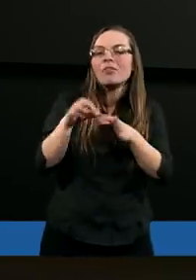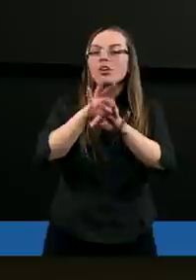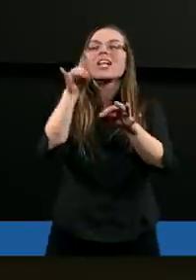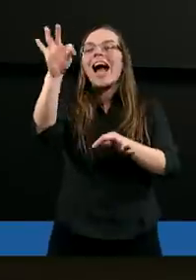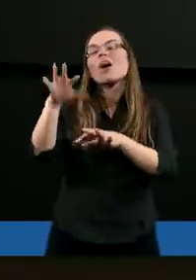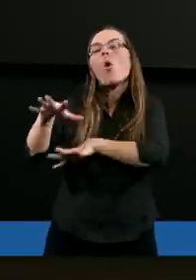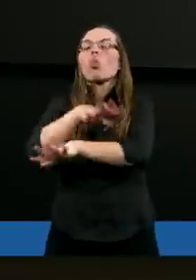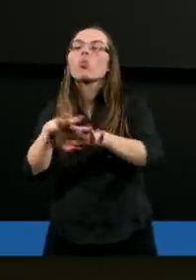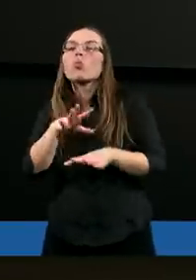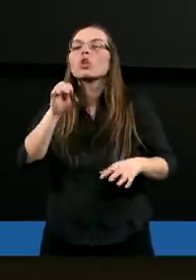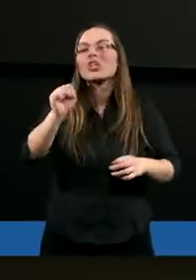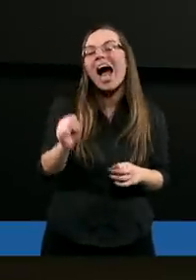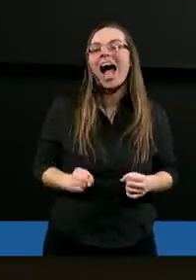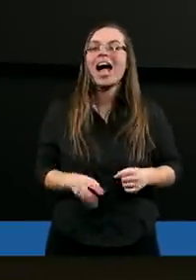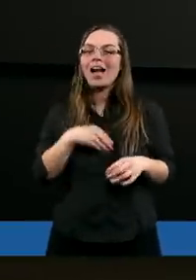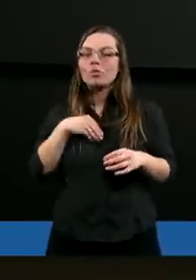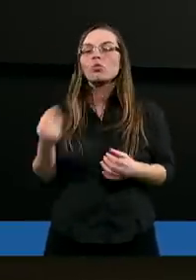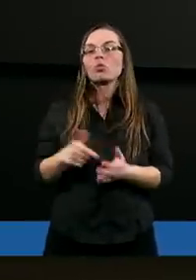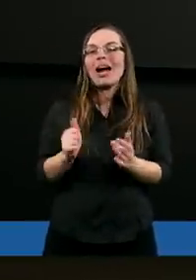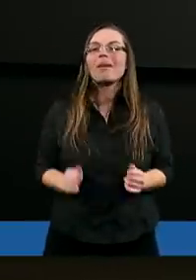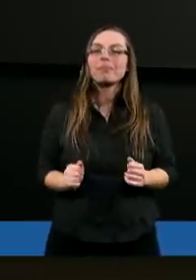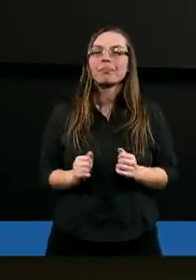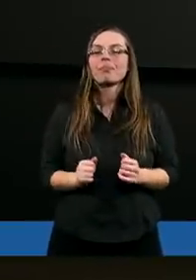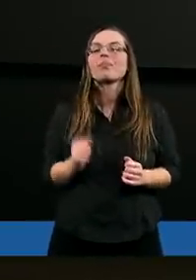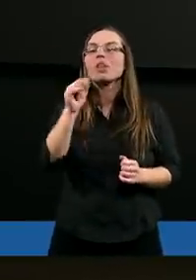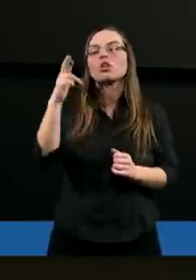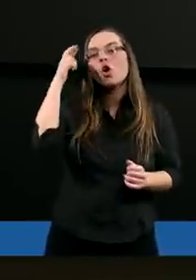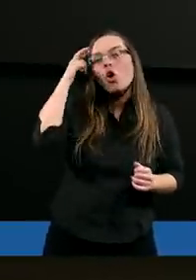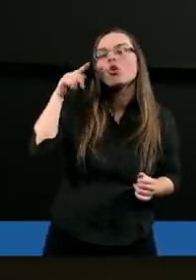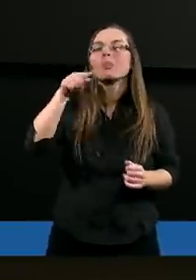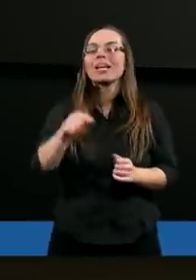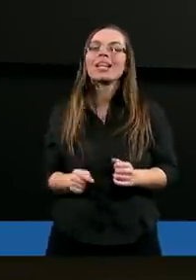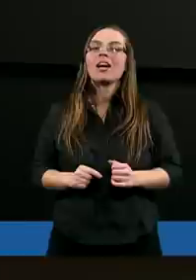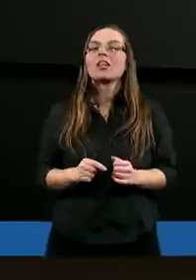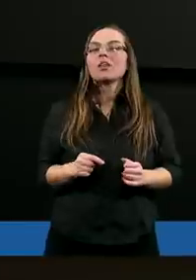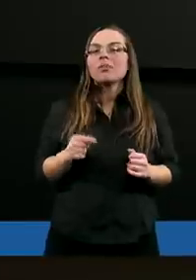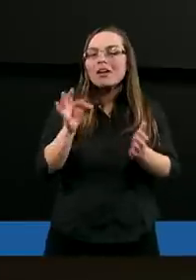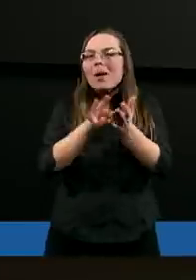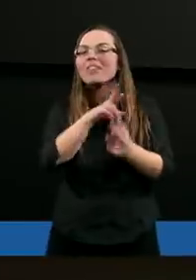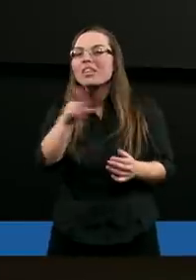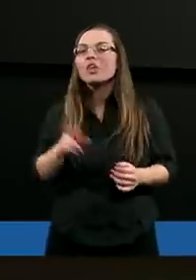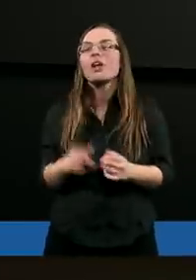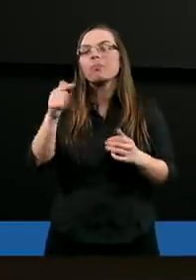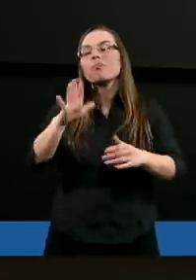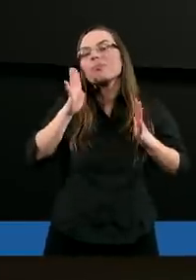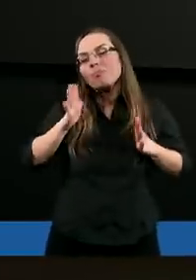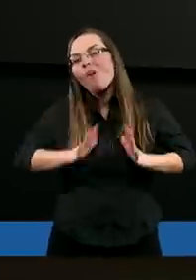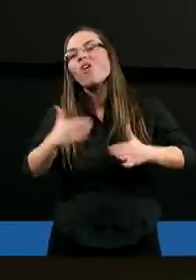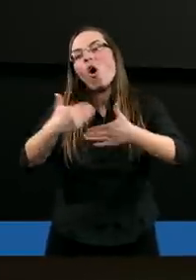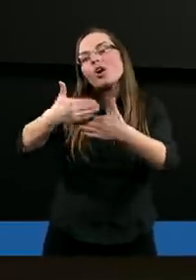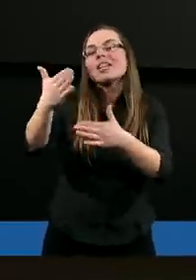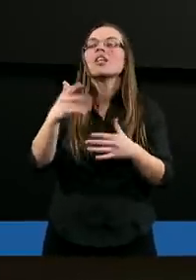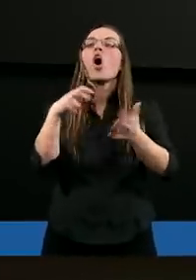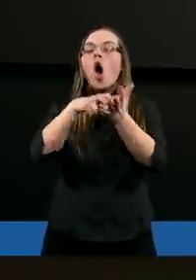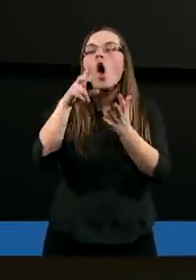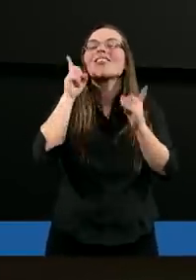dusza. I wtedy oczywiście mamy szerszy obraz i mamy rozumienie już bardziej konkretne, które możemy dowodzić rzeczywiście. Tu chodzi